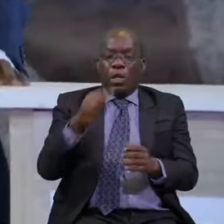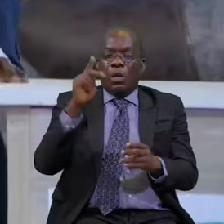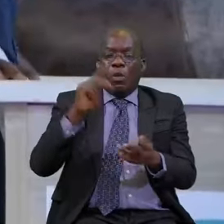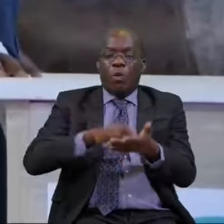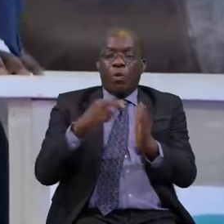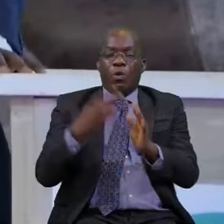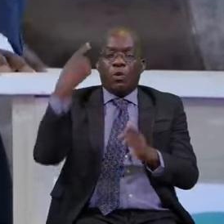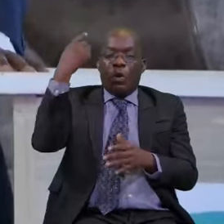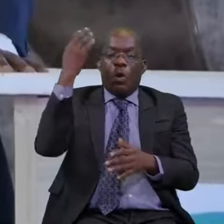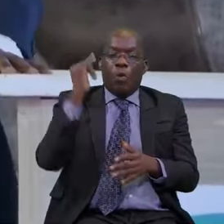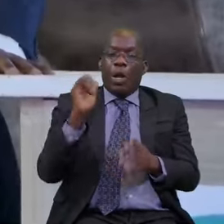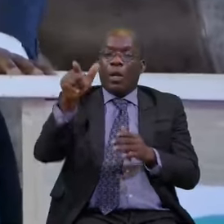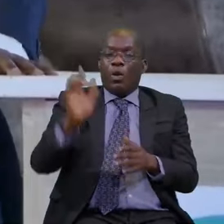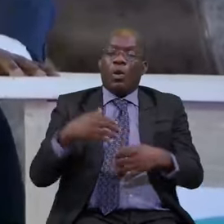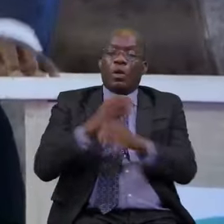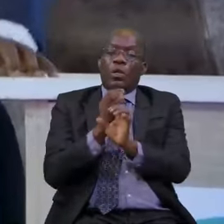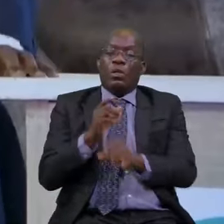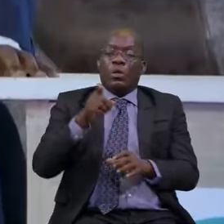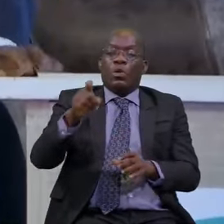vous a mis,